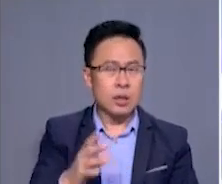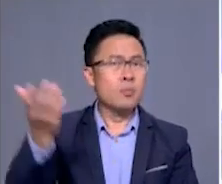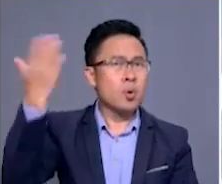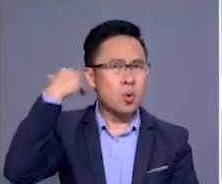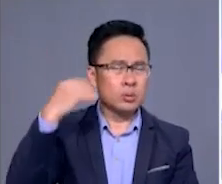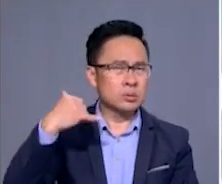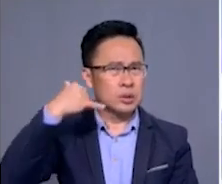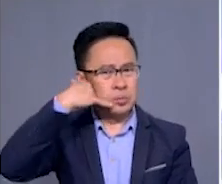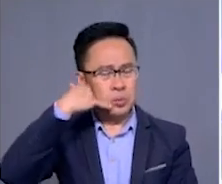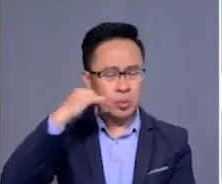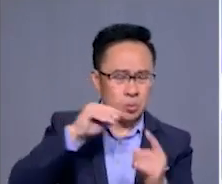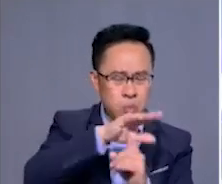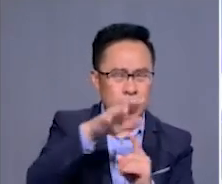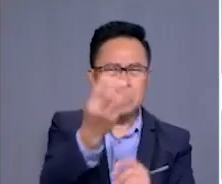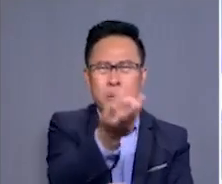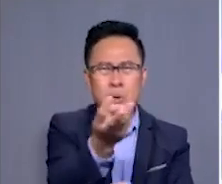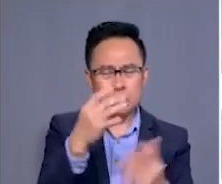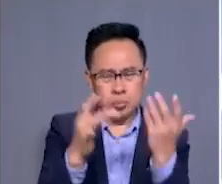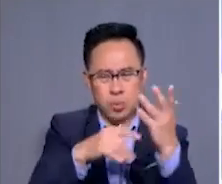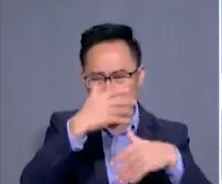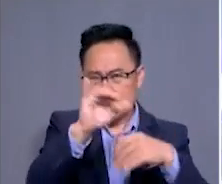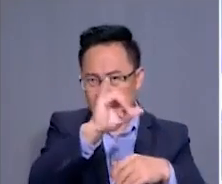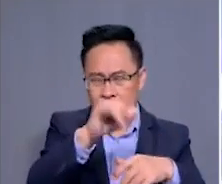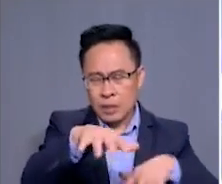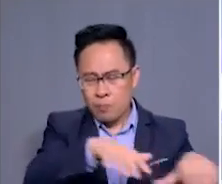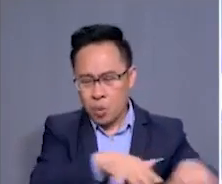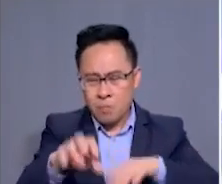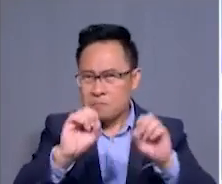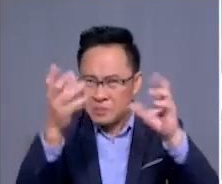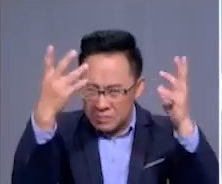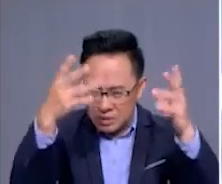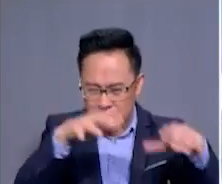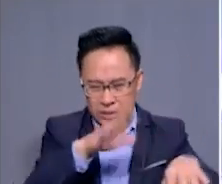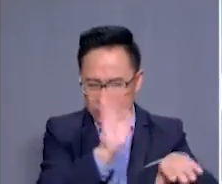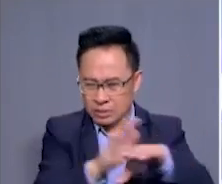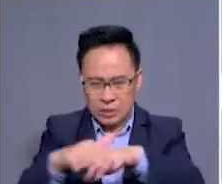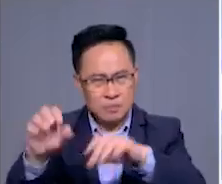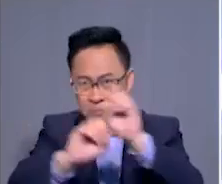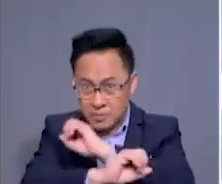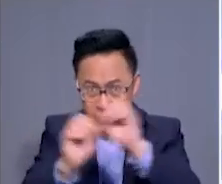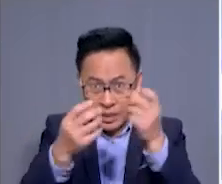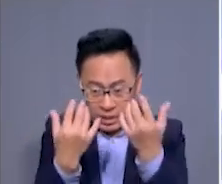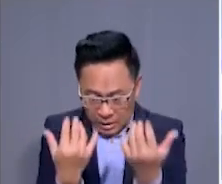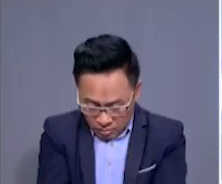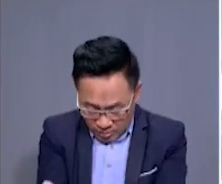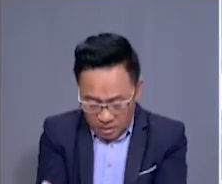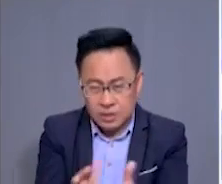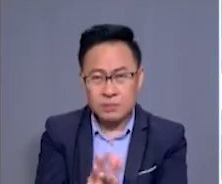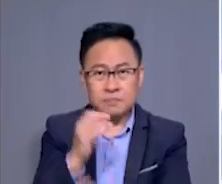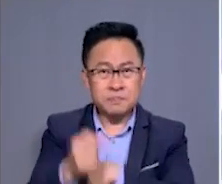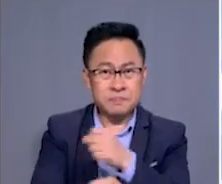อนนี้นะ คือตอนนี้เรามีการเตรียมความพร้อมในการอพยพผู้คนต่างๆแล้วก็มีการแจ้งเตือนกันเป็น